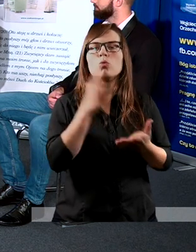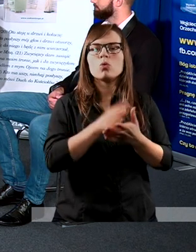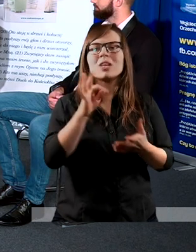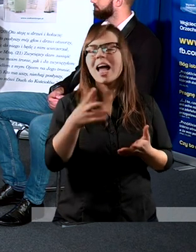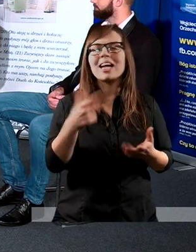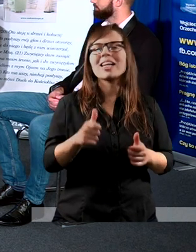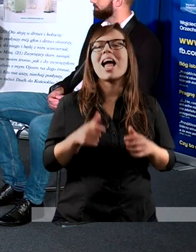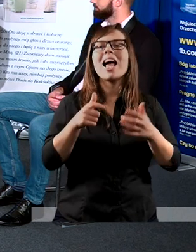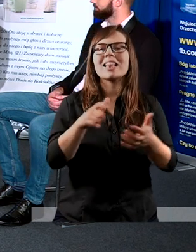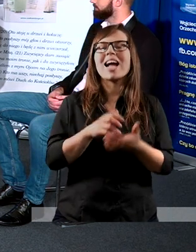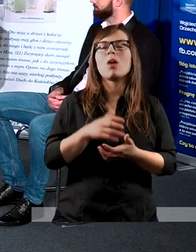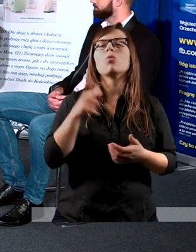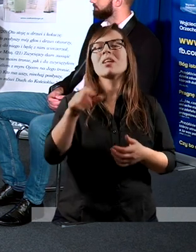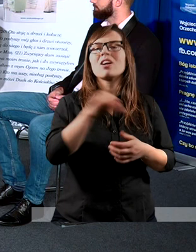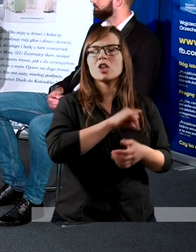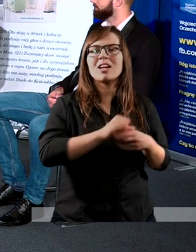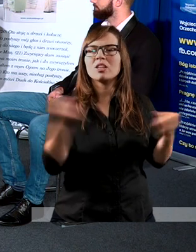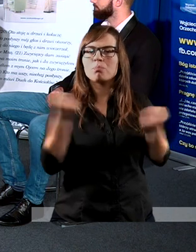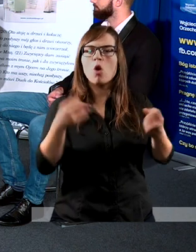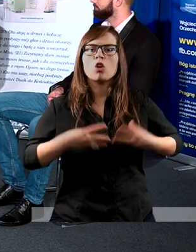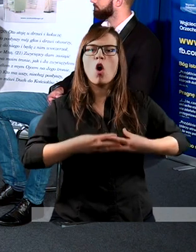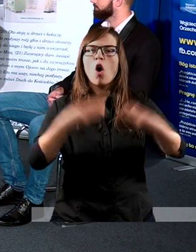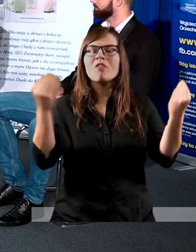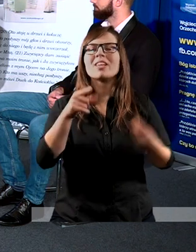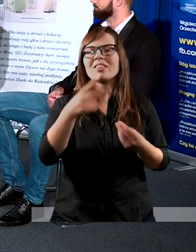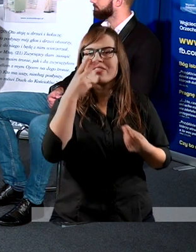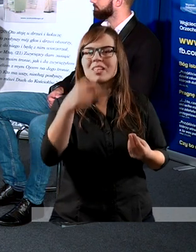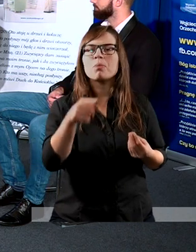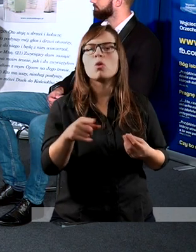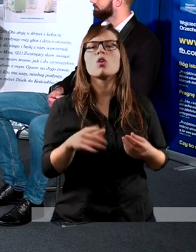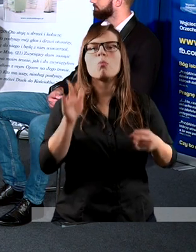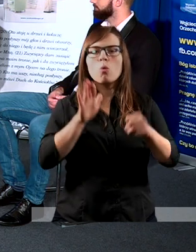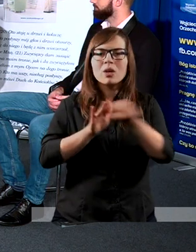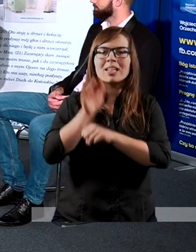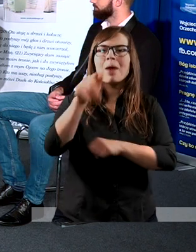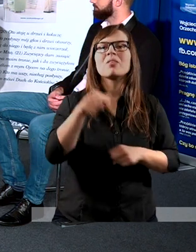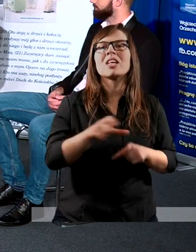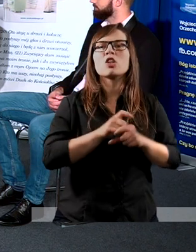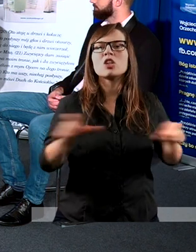nie ingeruje. Ten grzech się mocno rozwija. Widzimy go. I Bóg zapowiedział, że właśnie